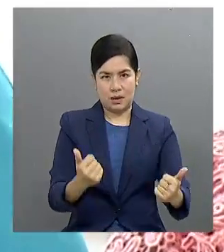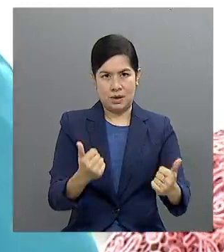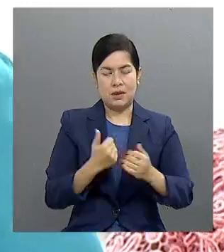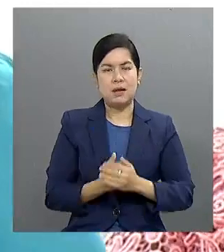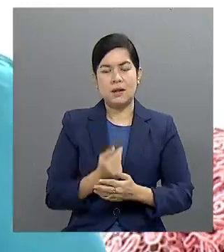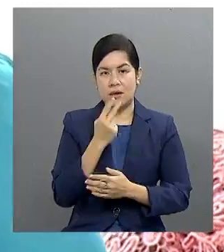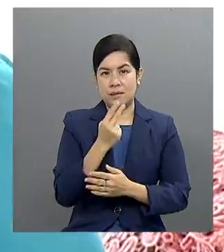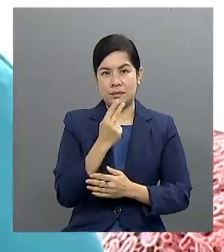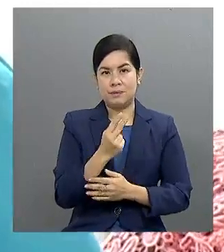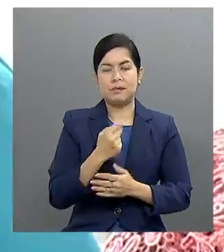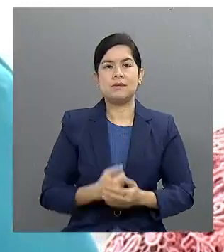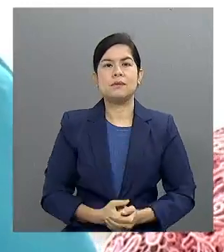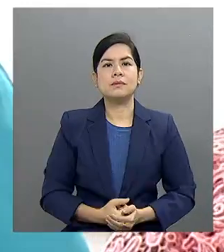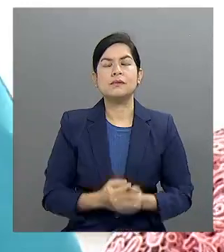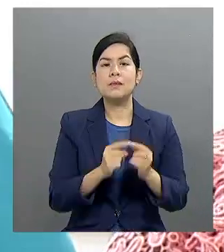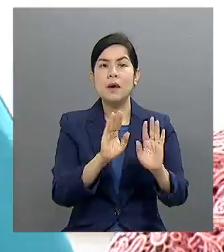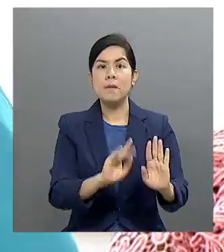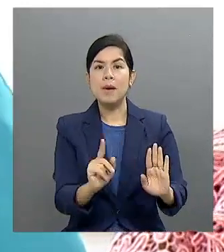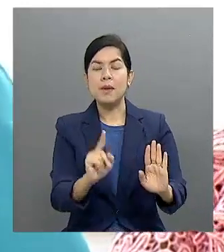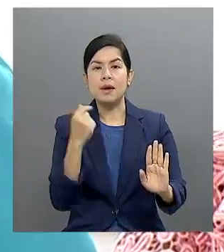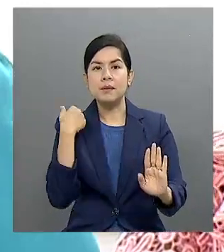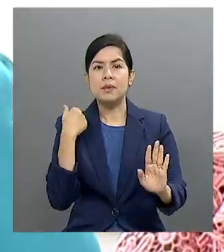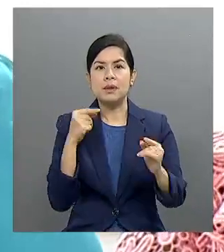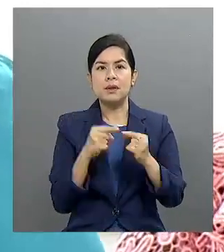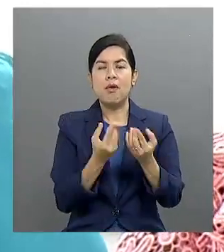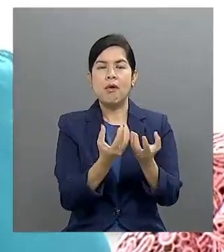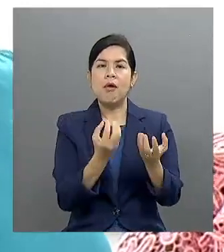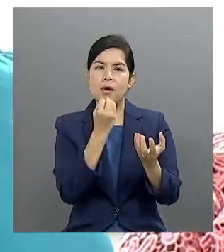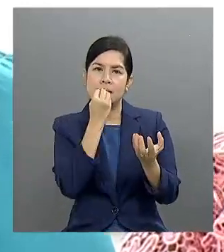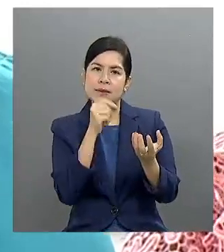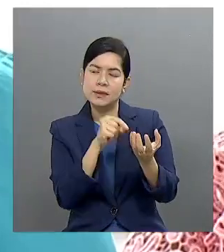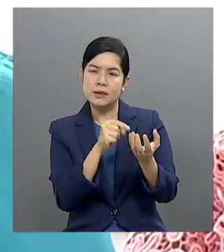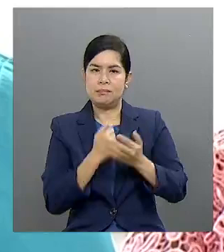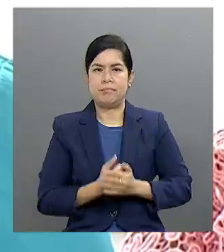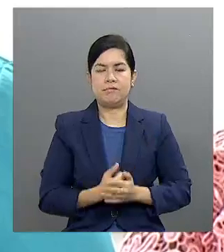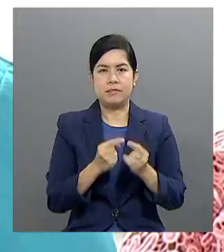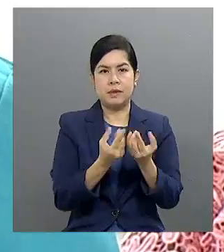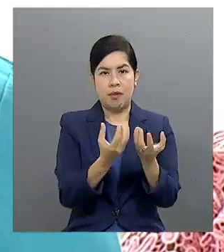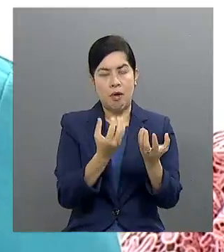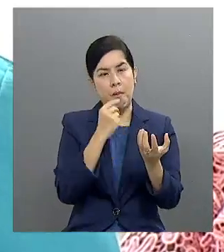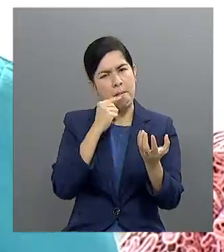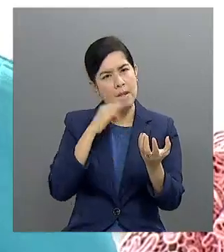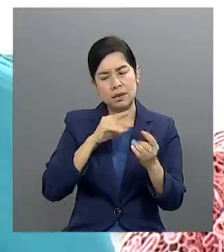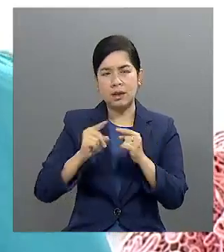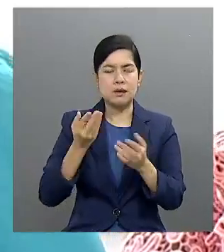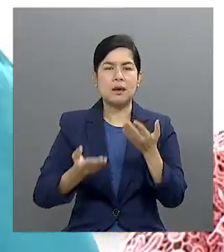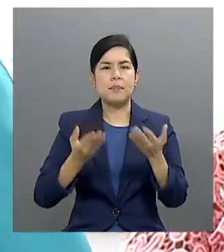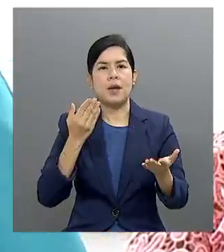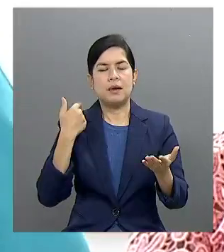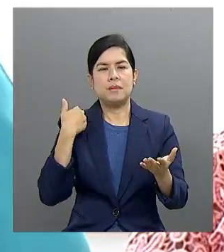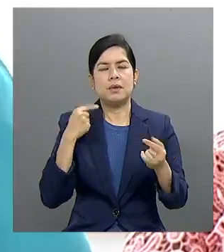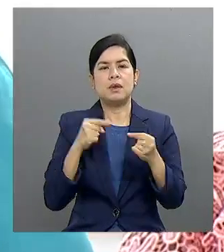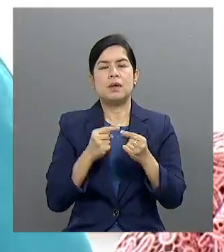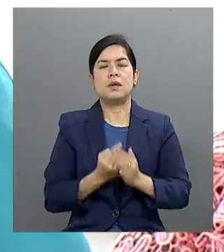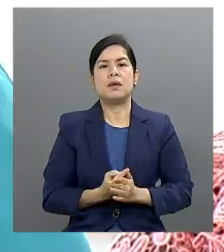คะเป็นตัวผลิตภัณฑ์ด้านอาหารนะคะซึ่งผลิตภัณฑ์ของโอท็อปเรามีหลายตัวนะคะมีทั้งเรื่องอาห